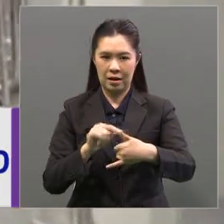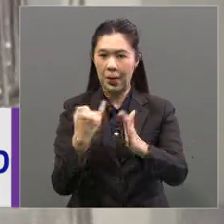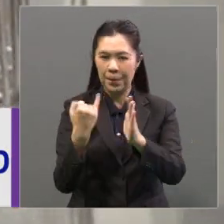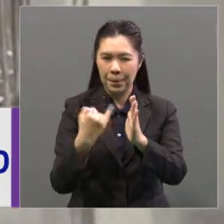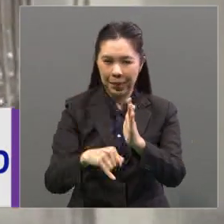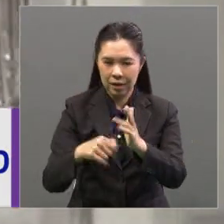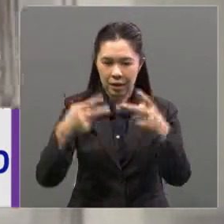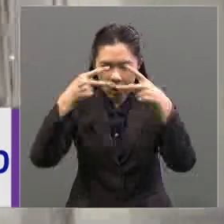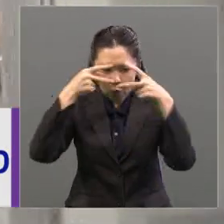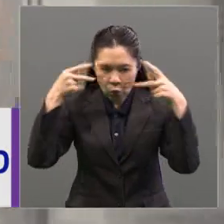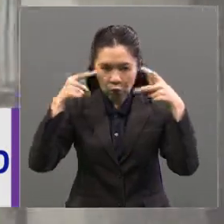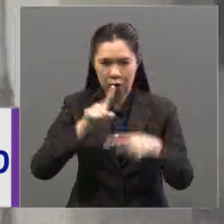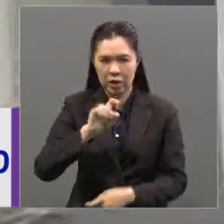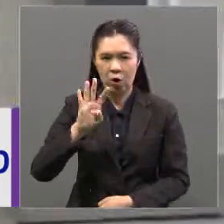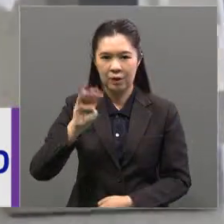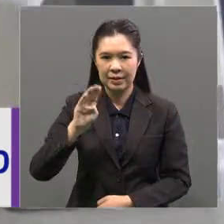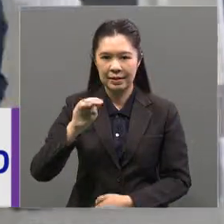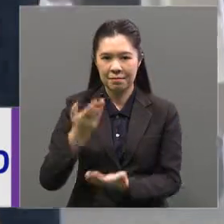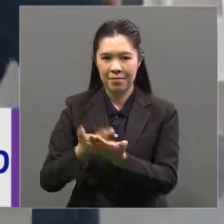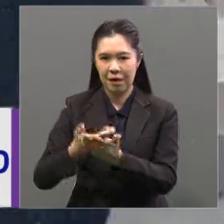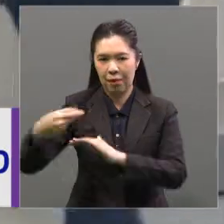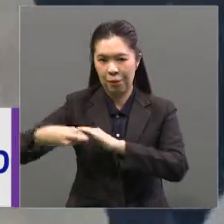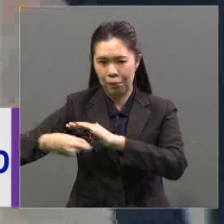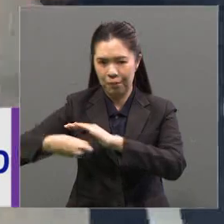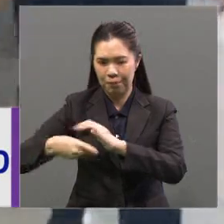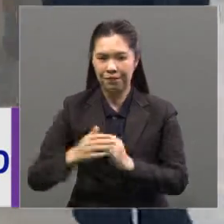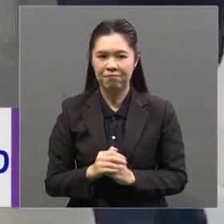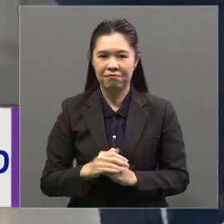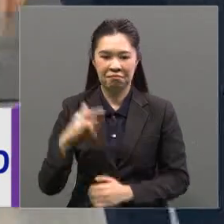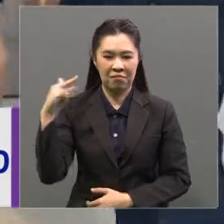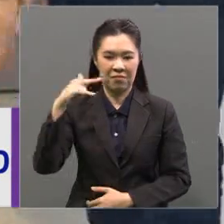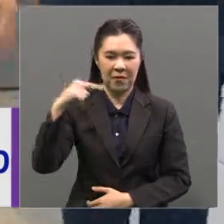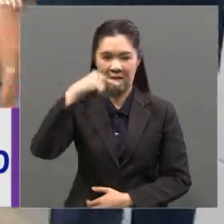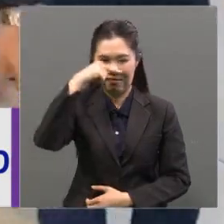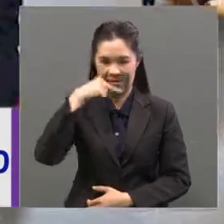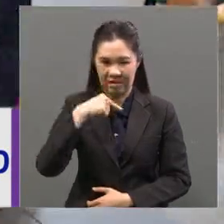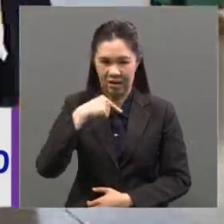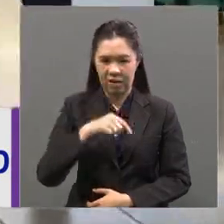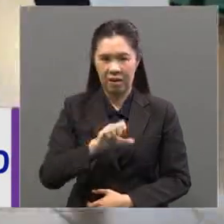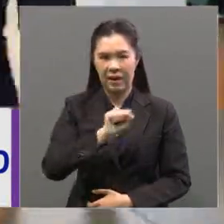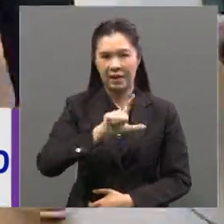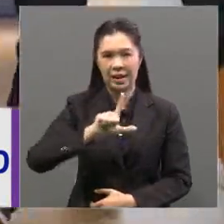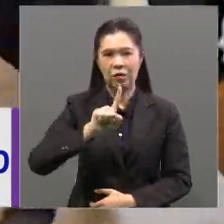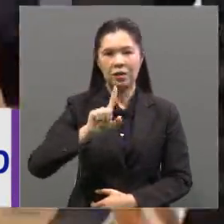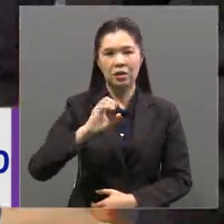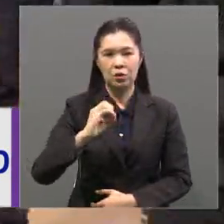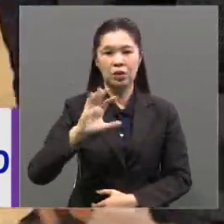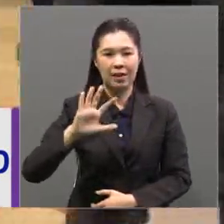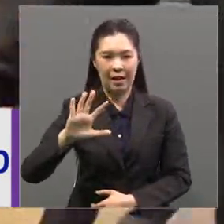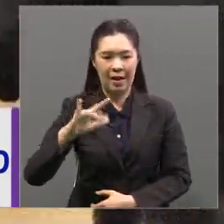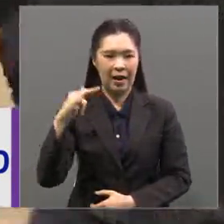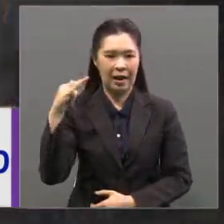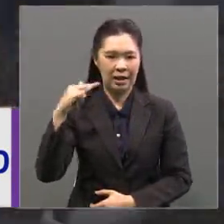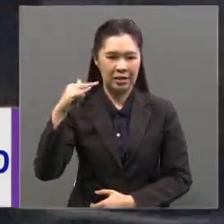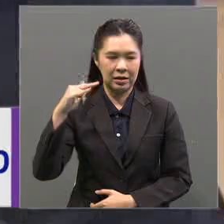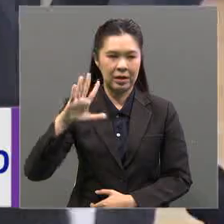ล้านบาทค่ะขณะที่กำลังเข้าด่านตม.หลังจากที่เดินทางด้วยสายการบินไทยไลออนแอร์เที่ยวบิน SL 105จากสนาม